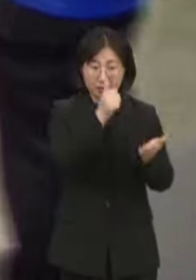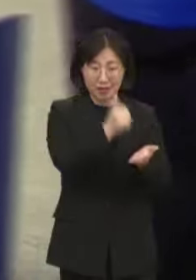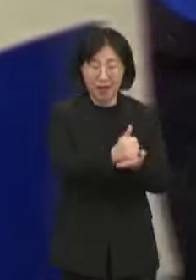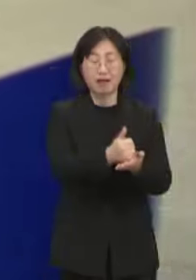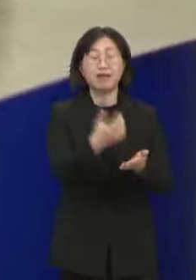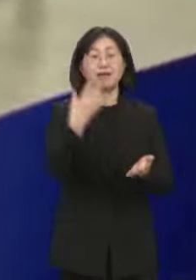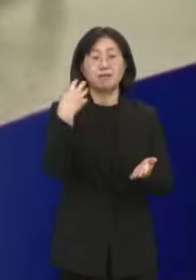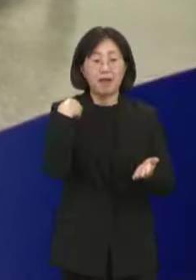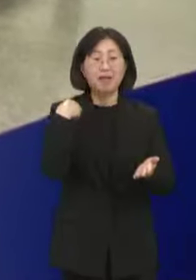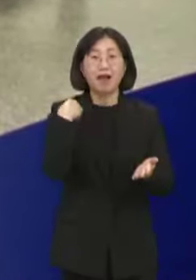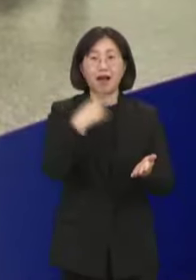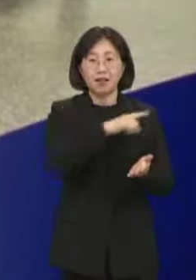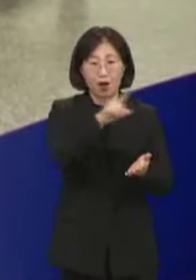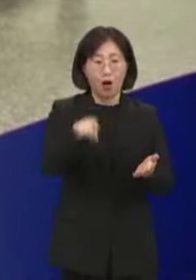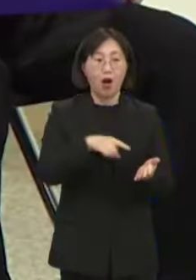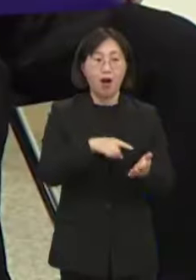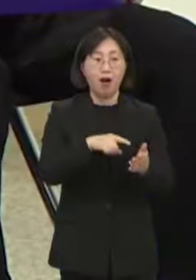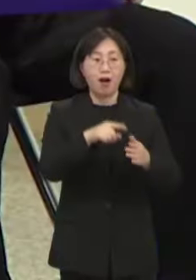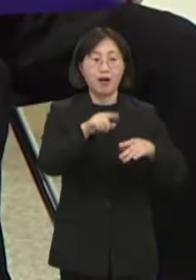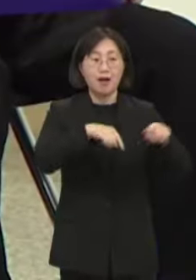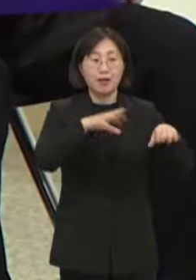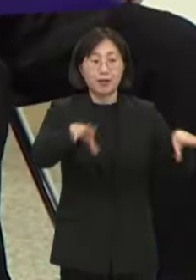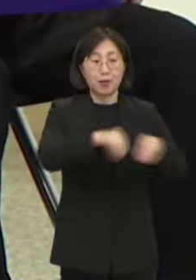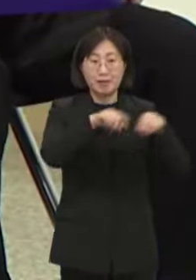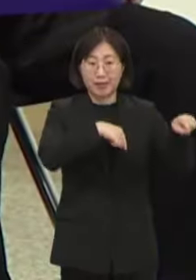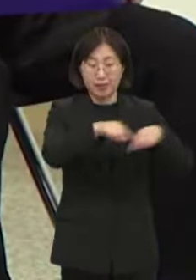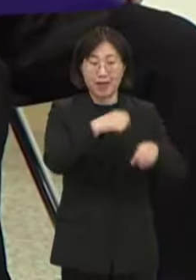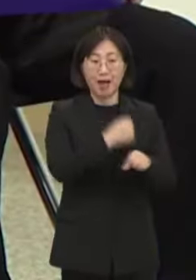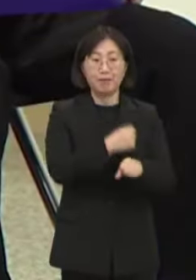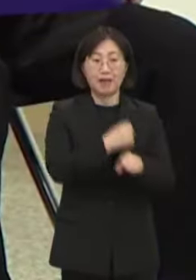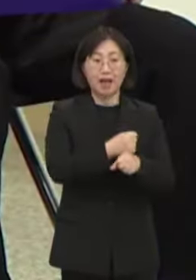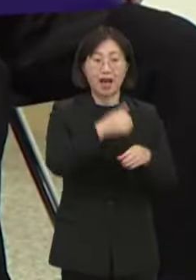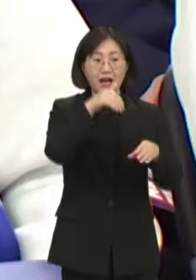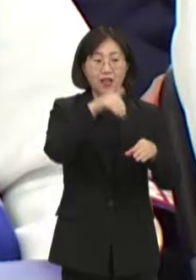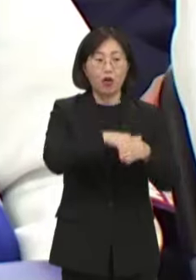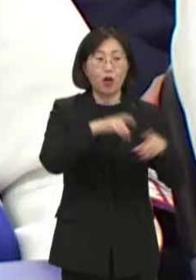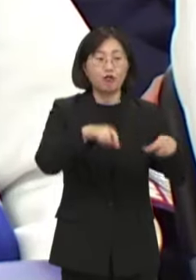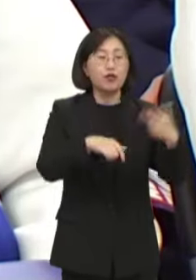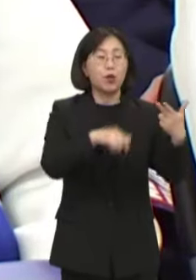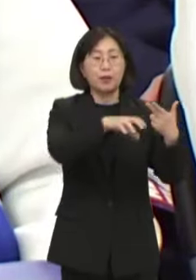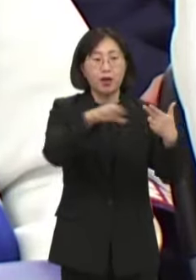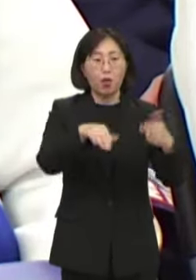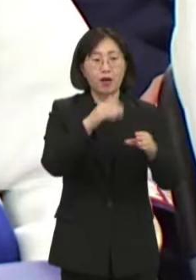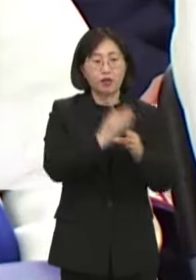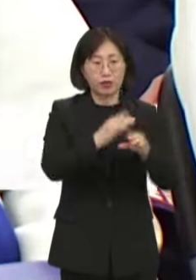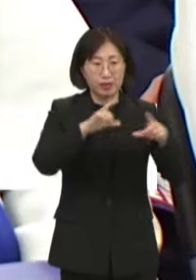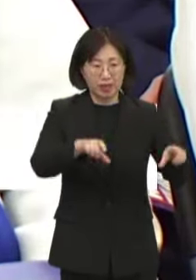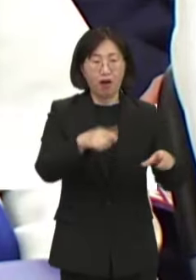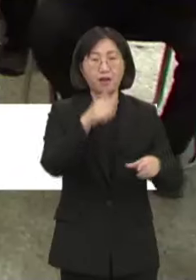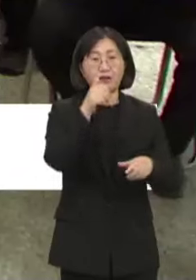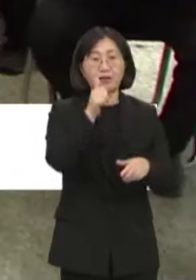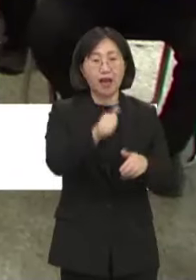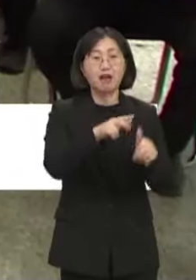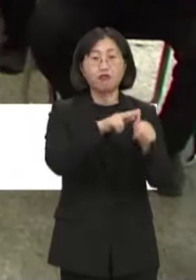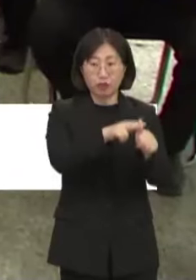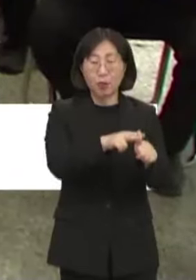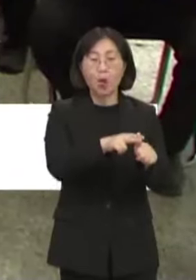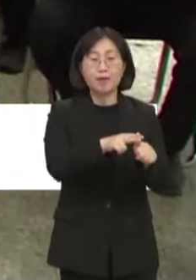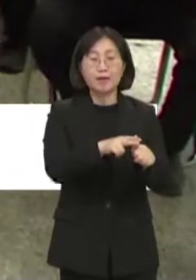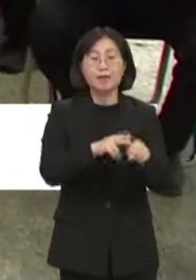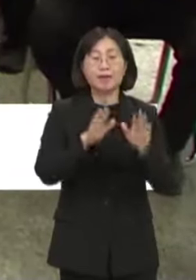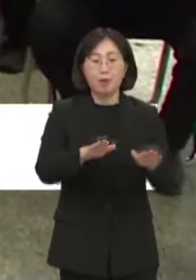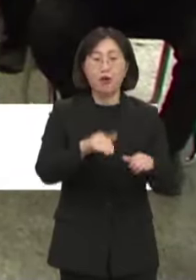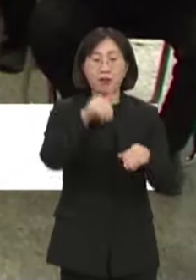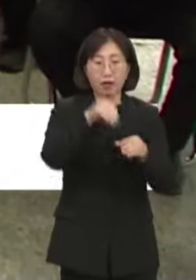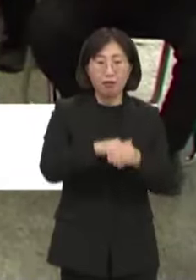맡아 선거를 지휘합니다. 7개 선거구와 중구청장 재선거 후보자들은 이번 총선이 정권 심판의 의미가